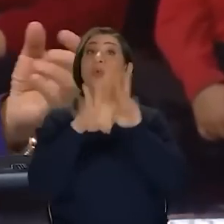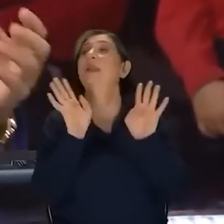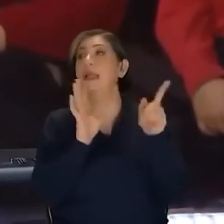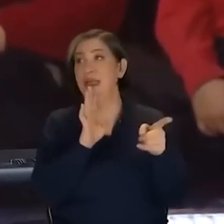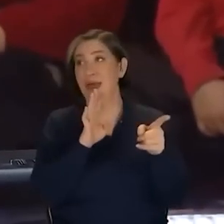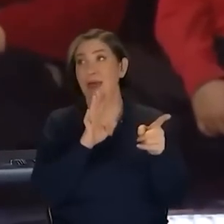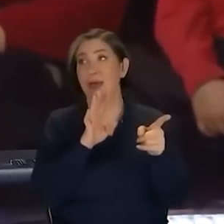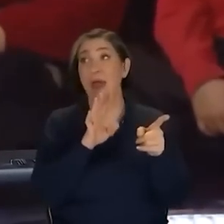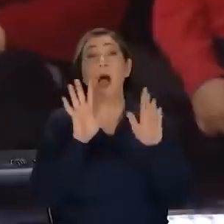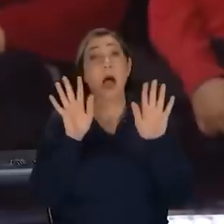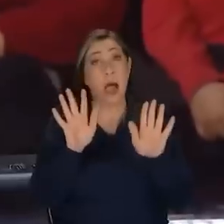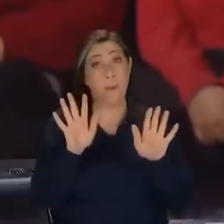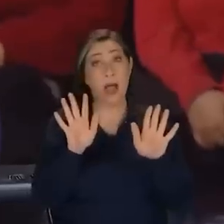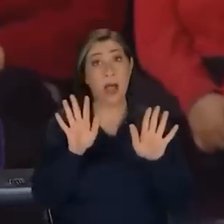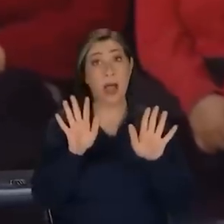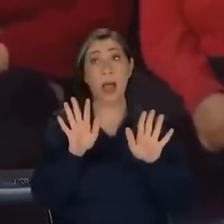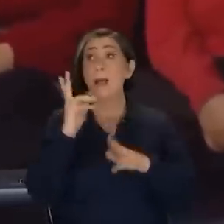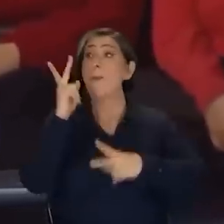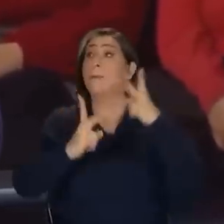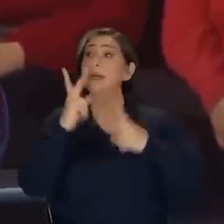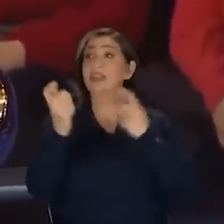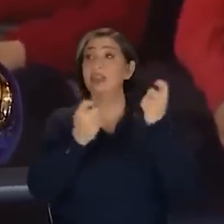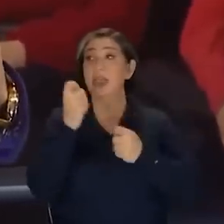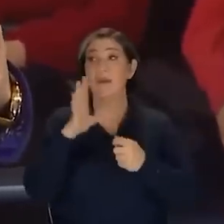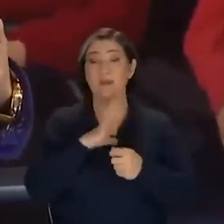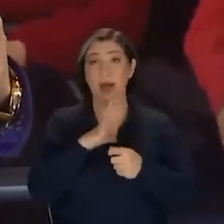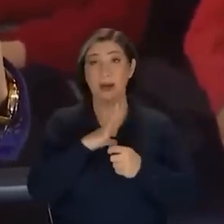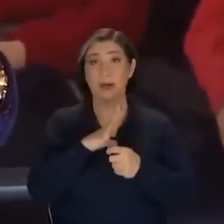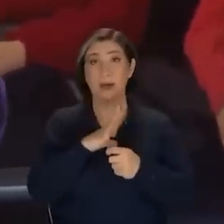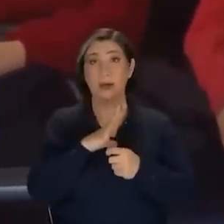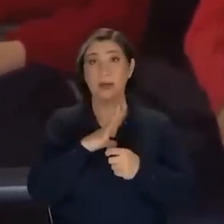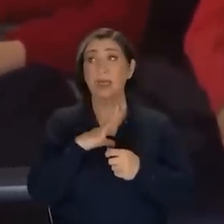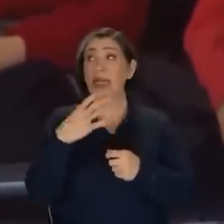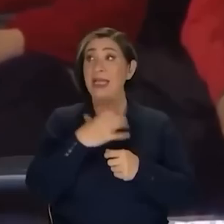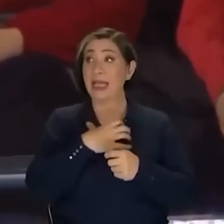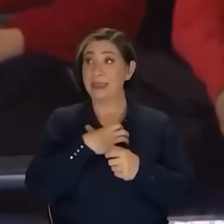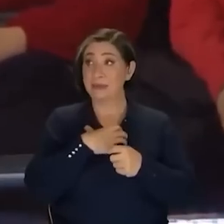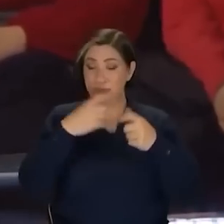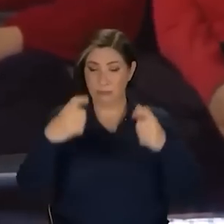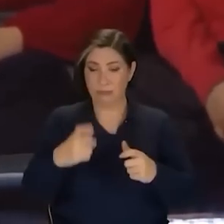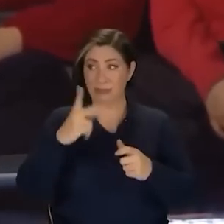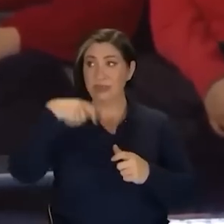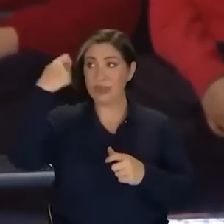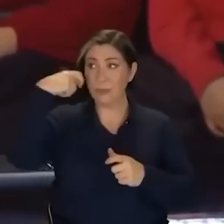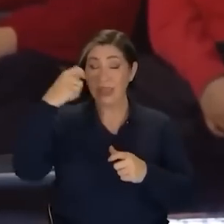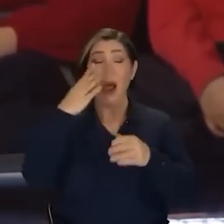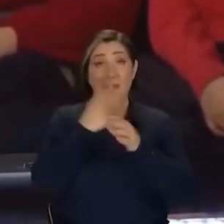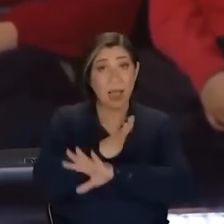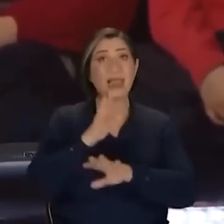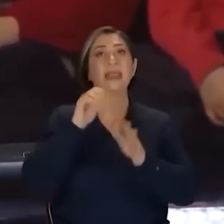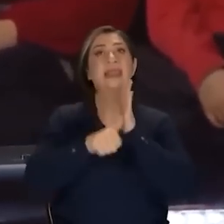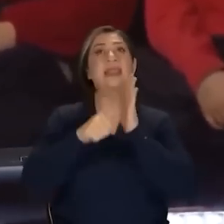o ama bazı işler var Yani kendi ülkesinin sinemasında hakikaten